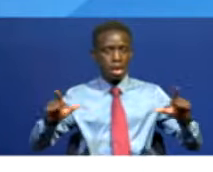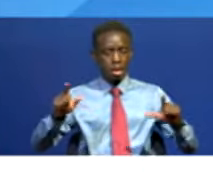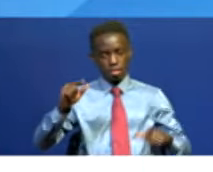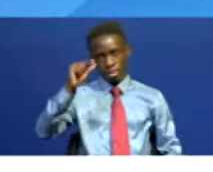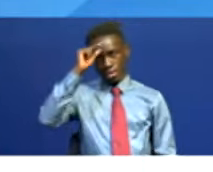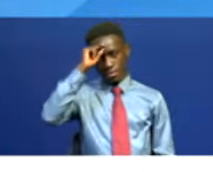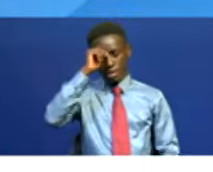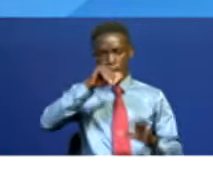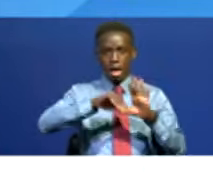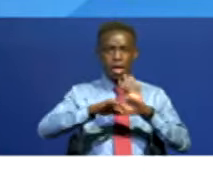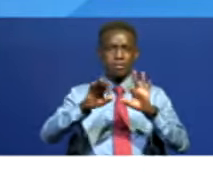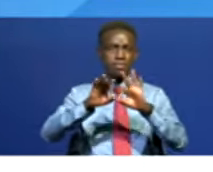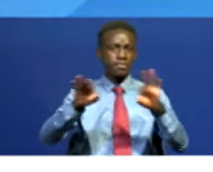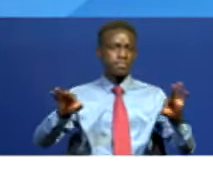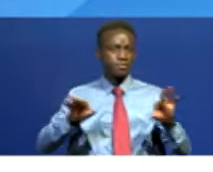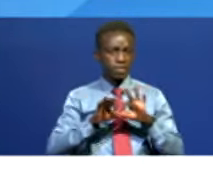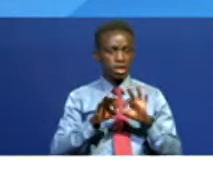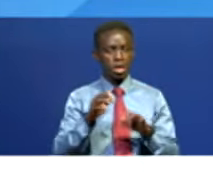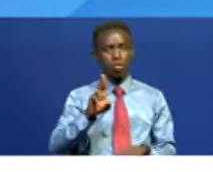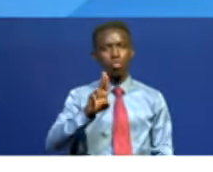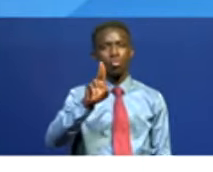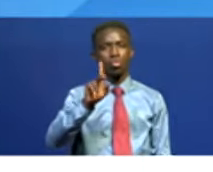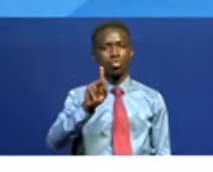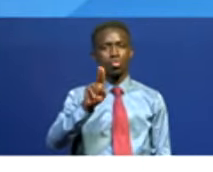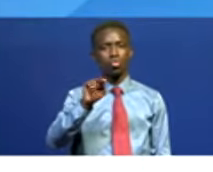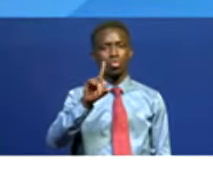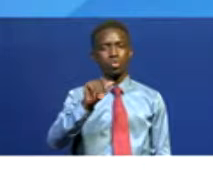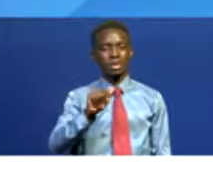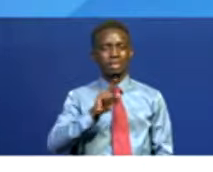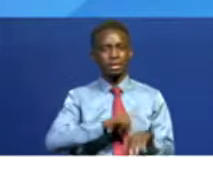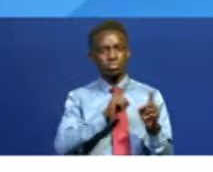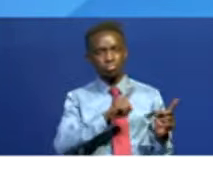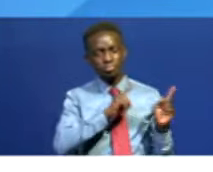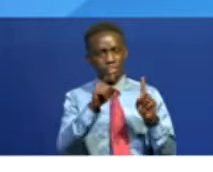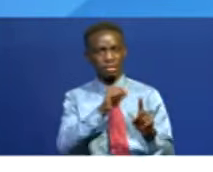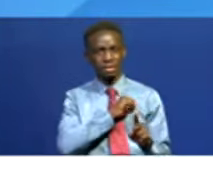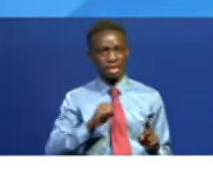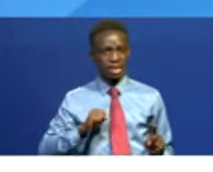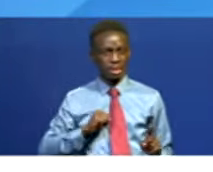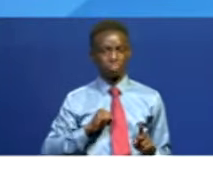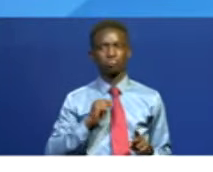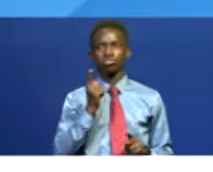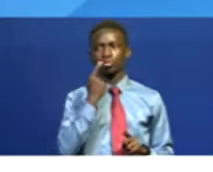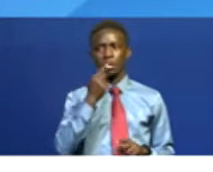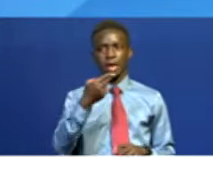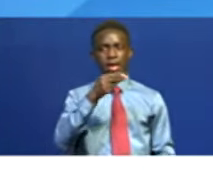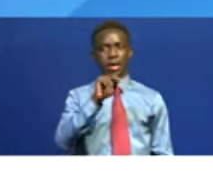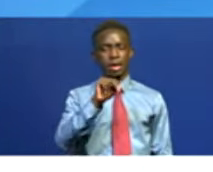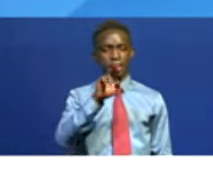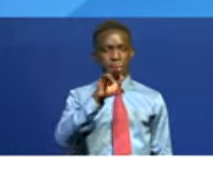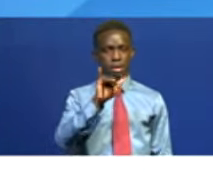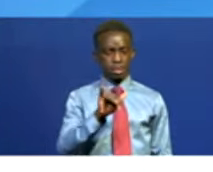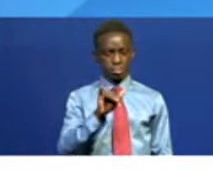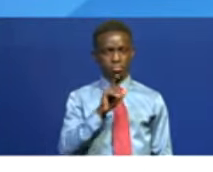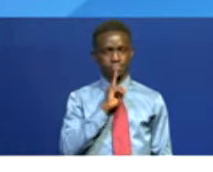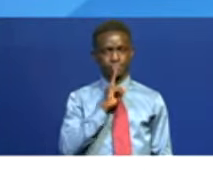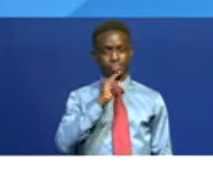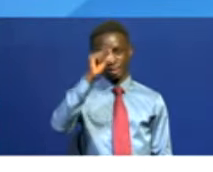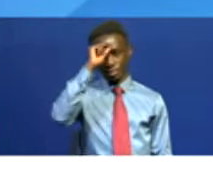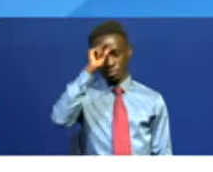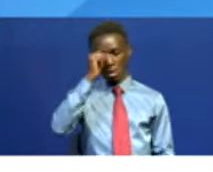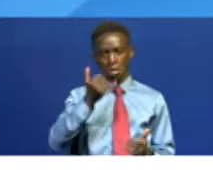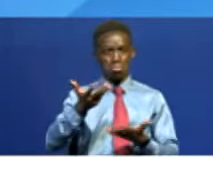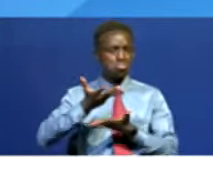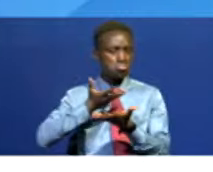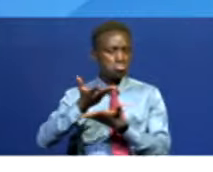wa ndege wa Ukunda. Alipofika mbele ya maseneta, kaimu mkurugenzi mkuu wa halmashauri hiyo Henry Ogoe alisema serikali inashauriana